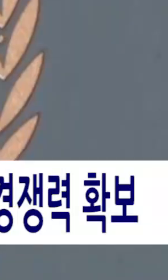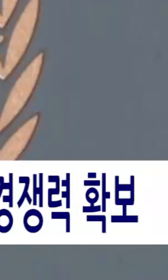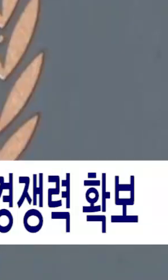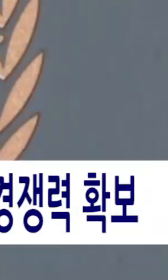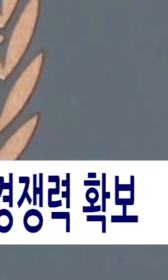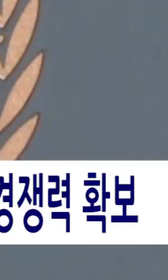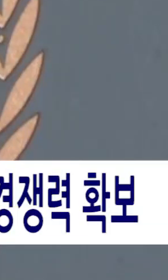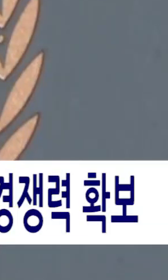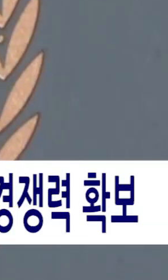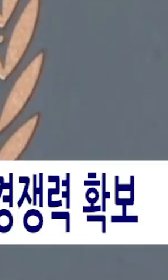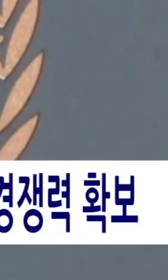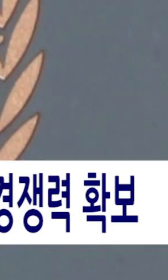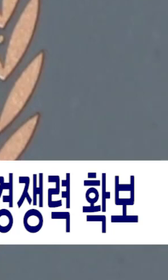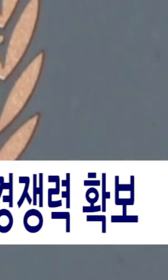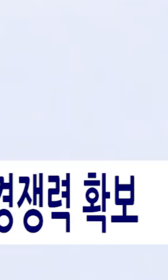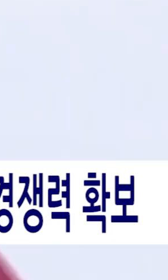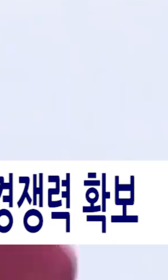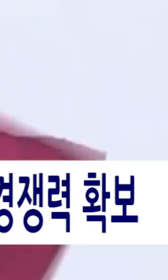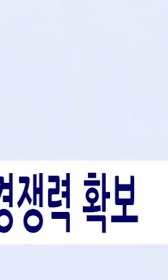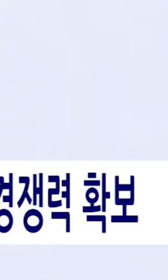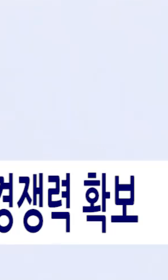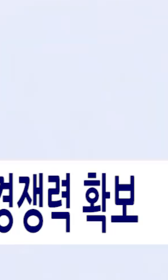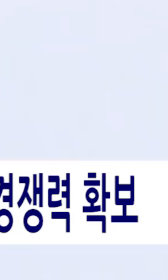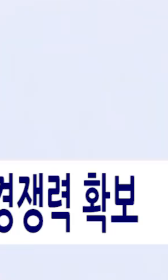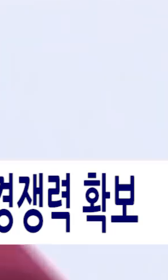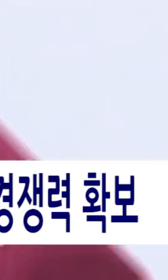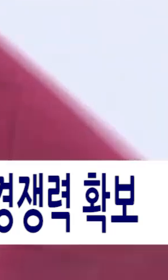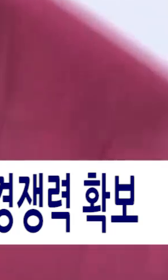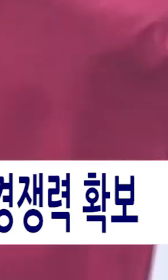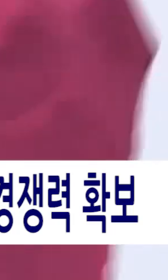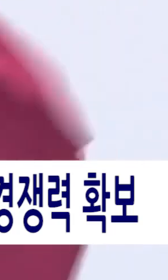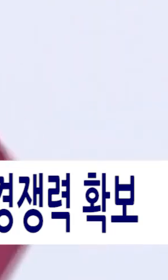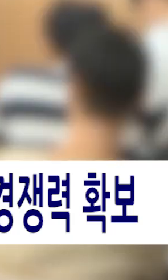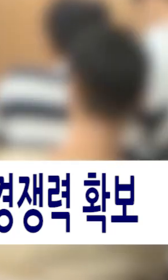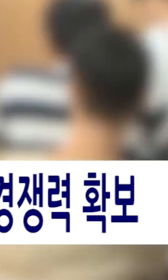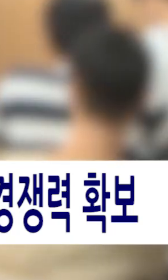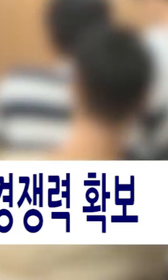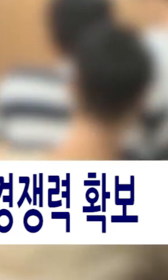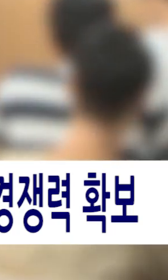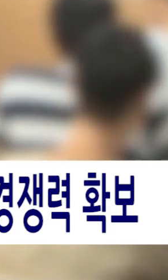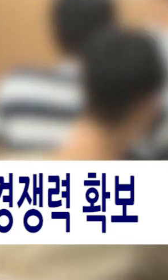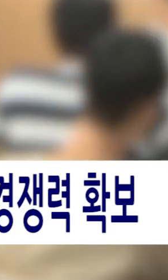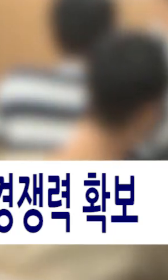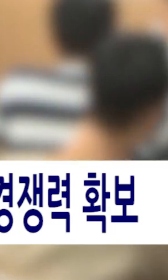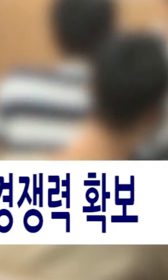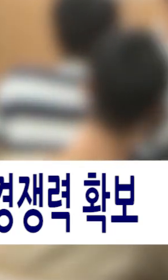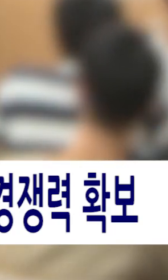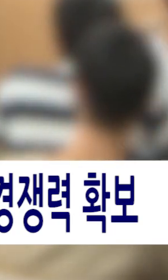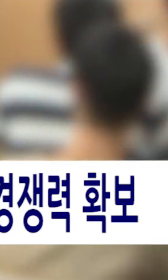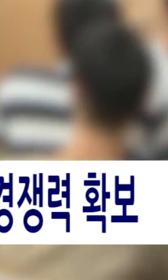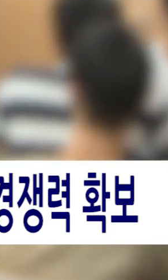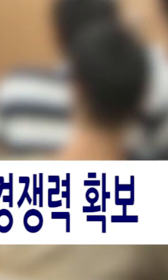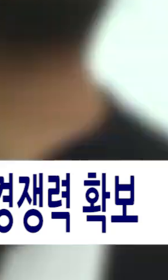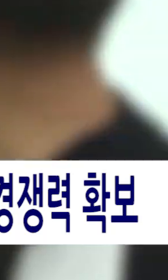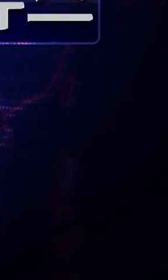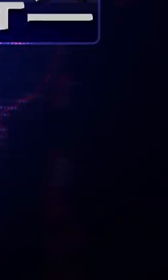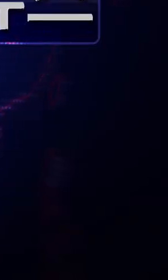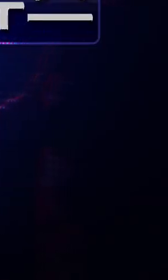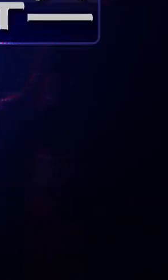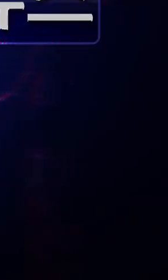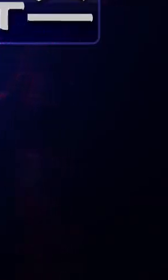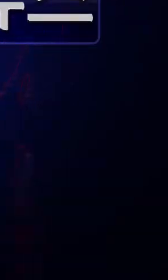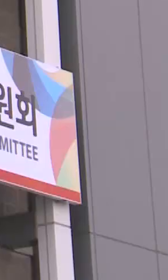충청북도는 도내 우수 인재 유출 방지와 외부 오소 인재 유입을 위해 명문고 설립을 추진하고 있습니다